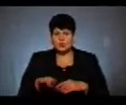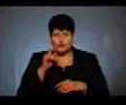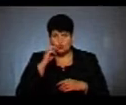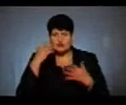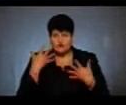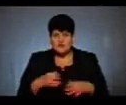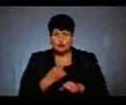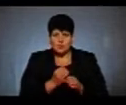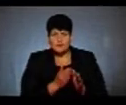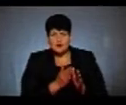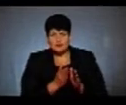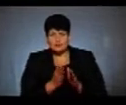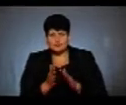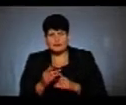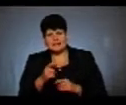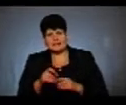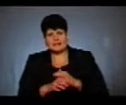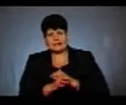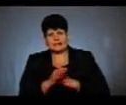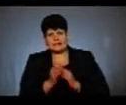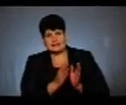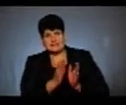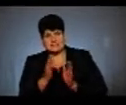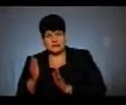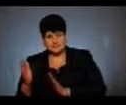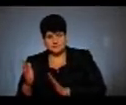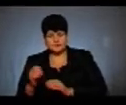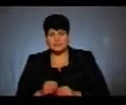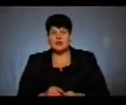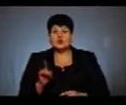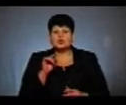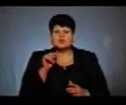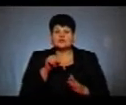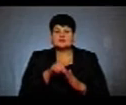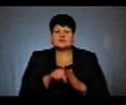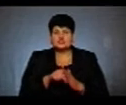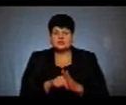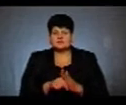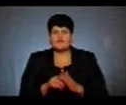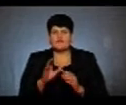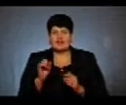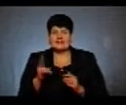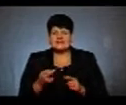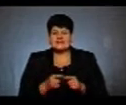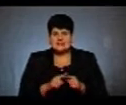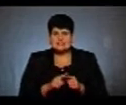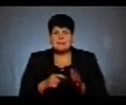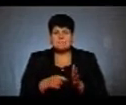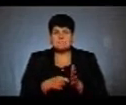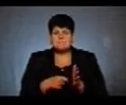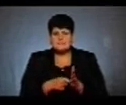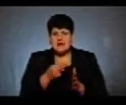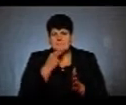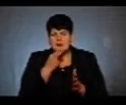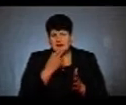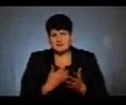далі просування тої роботи піде на схід. Значить, що собою являє вакцина? Це є приманка така, принада. Невеликий